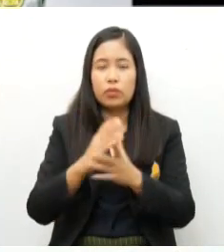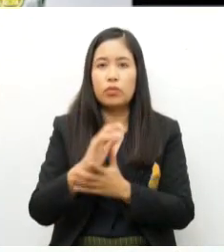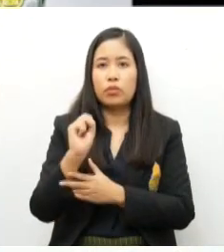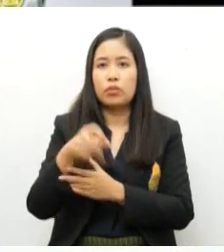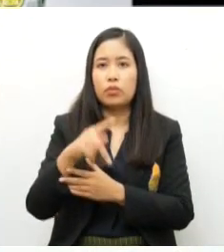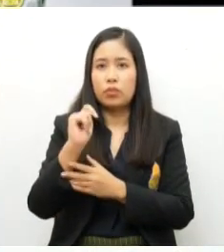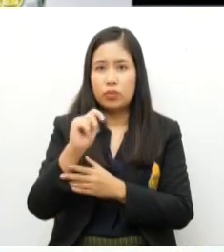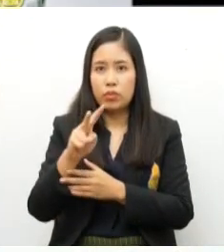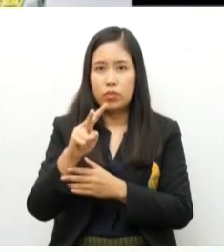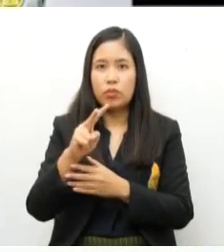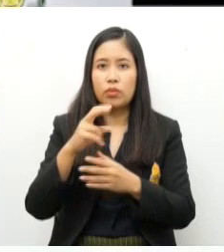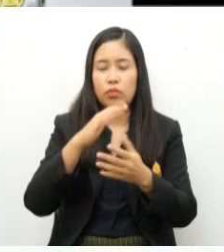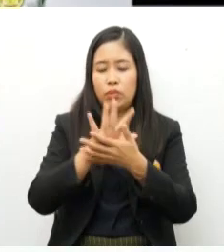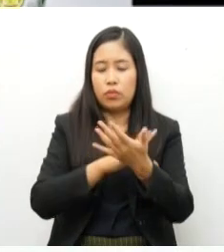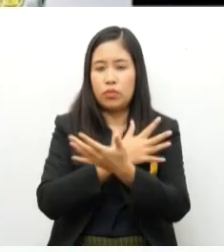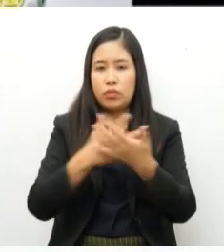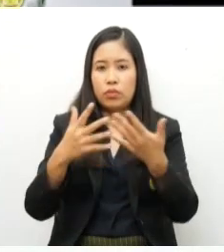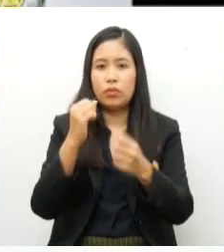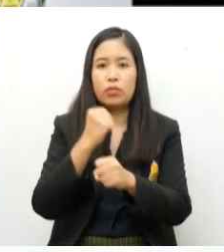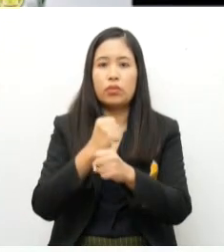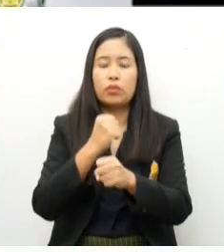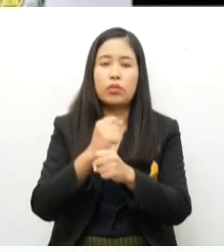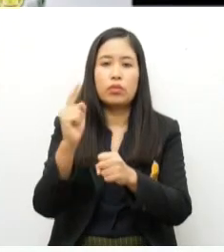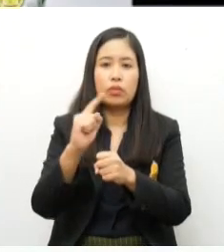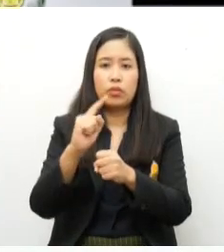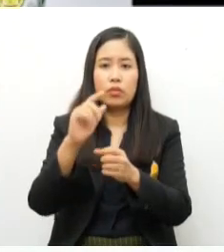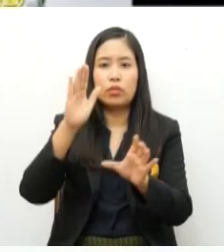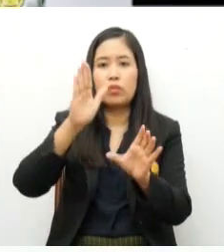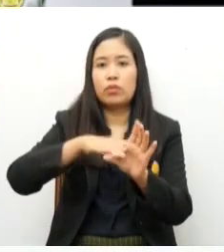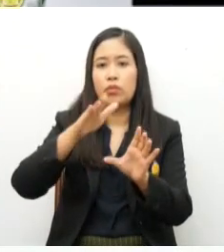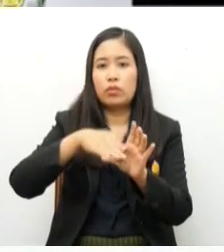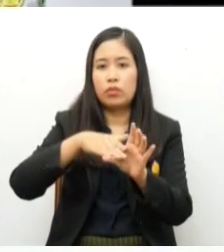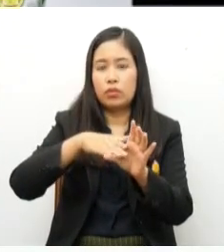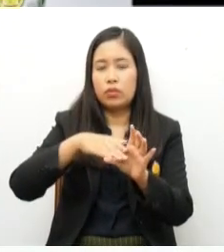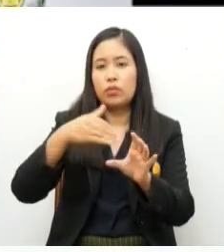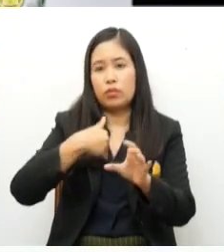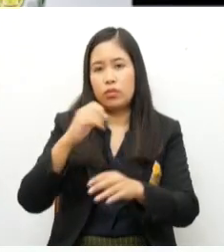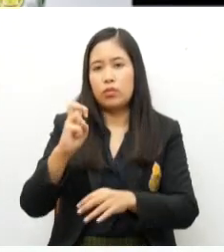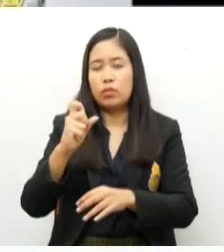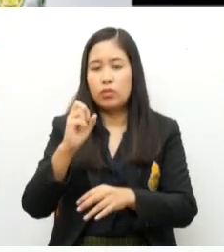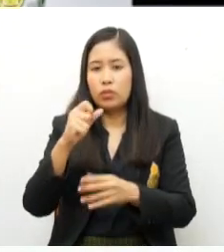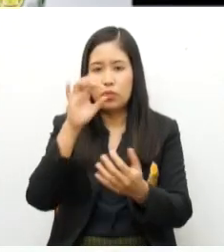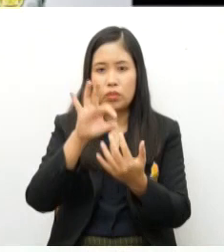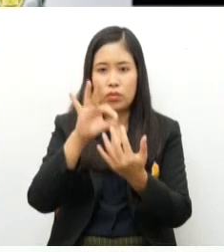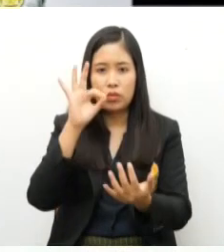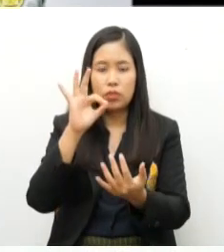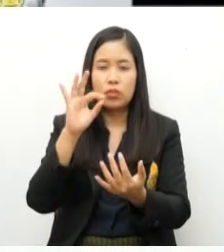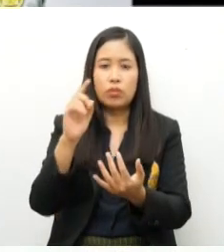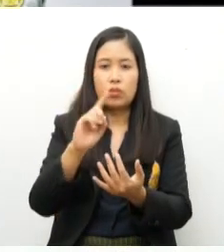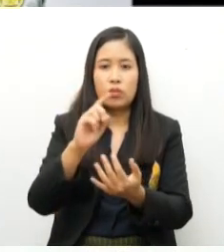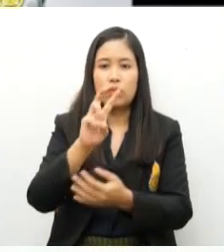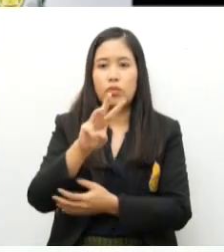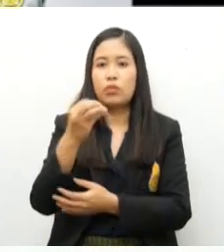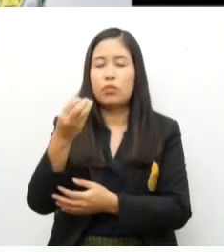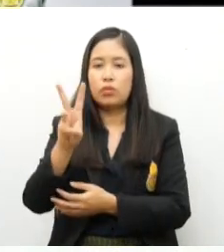ออกปฏิทินดำเนินการในการที่จะรับสมัครและจะมีการดำเนินการสอบคัดเลือกโดยใช้ว16นะ